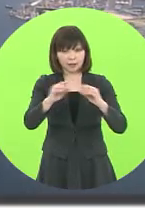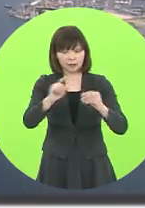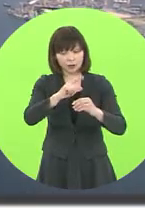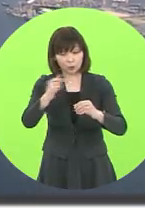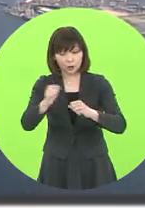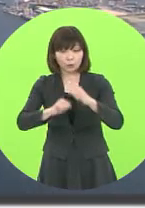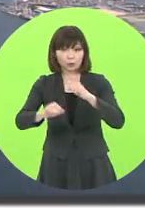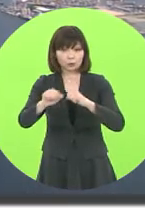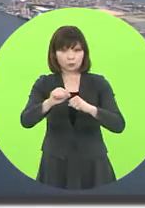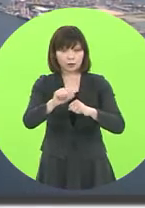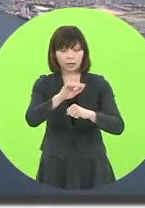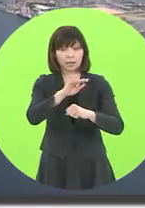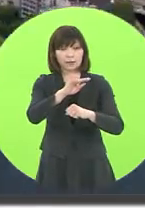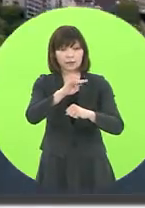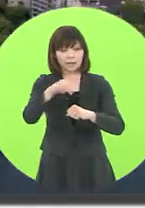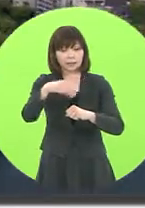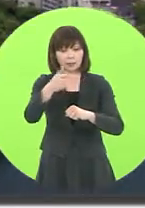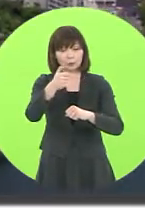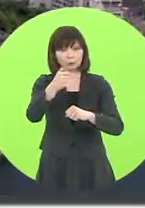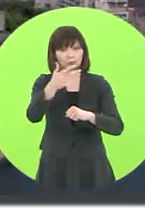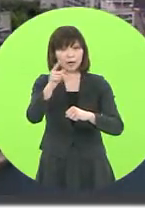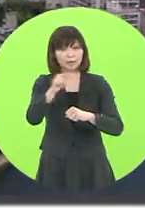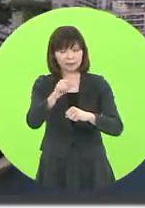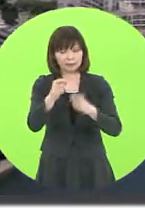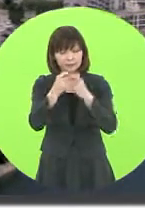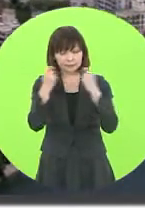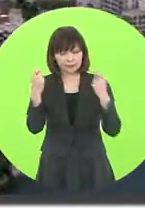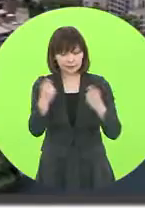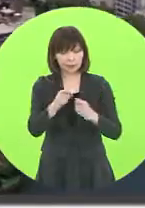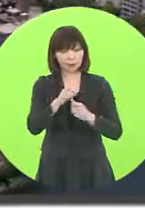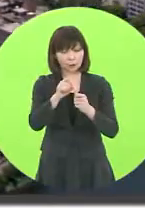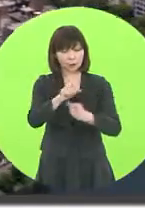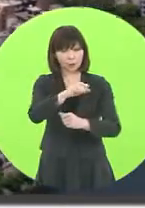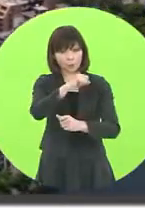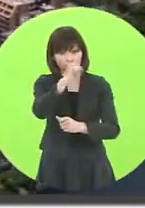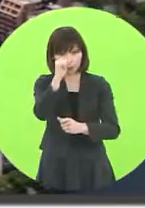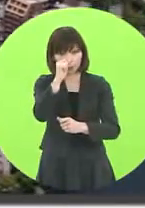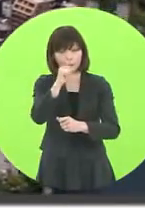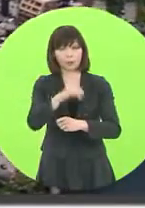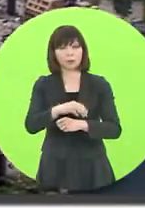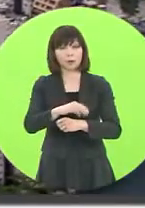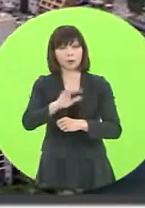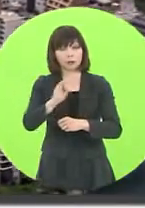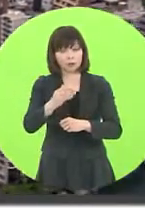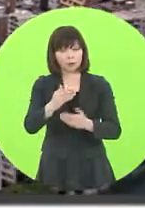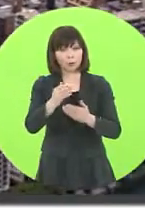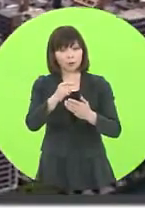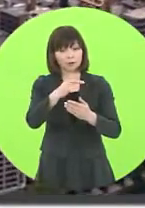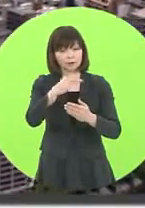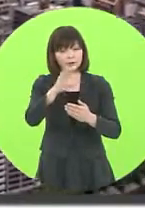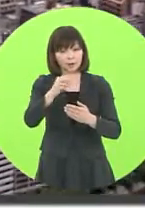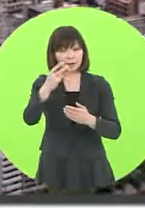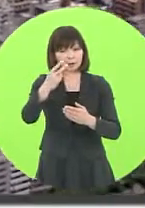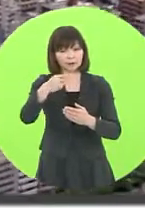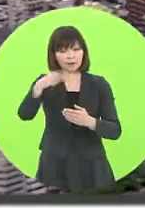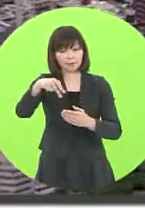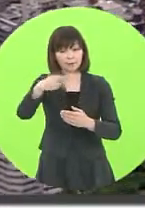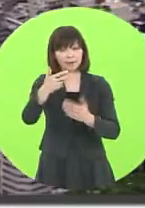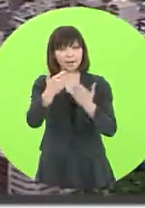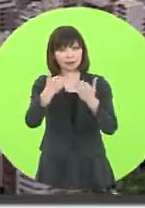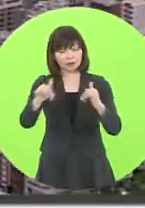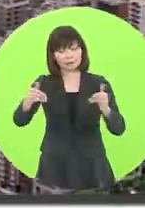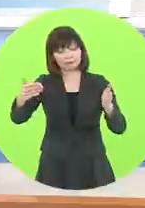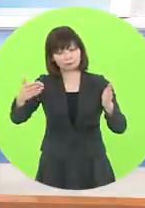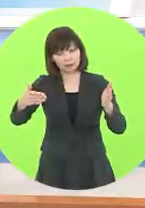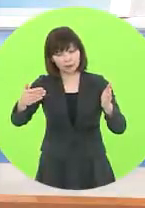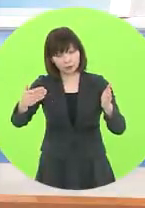まで1358人の正規雇用を実現したとしていますが、1万2700人という数字には程遠いの